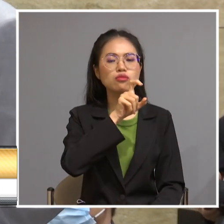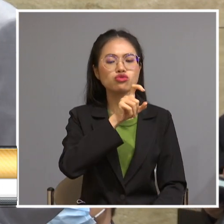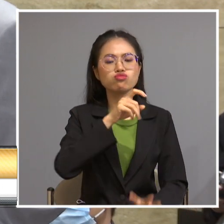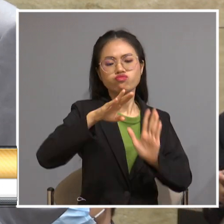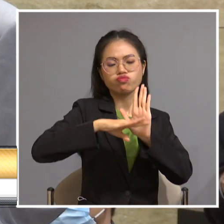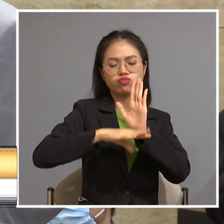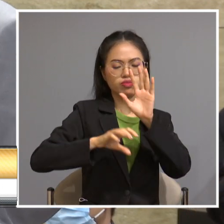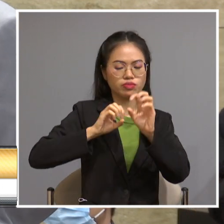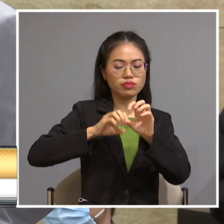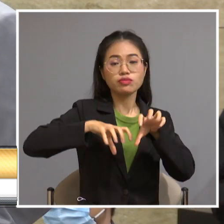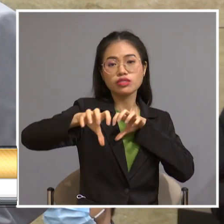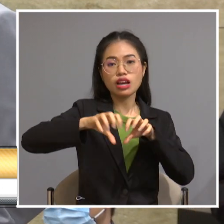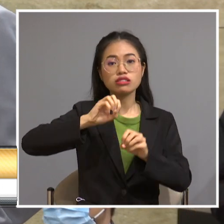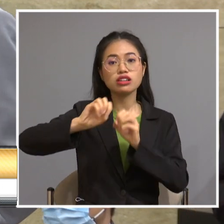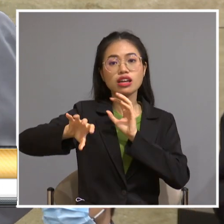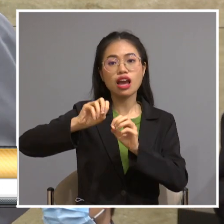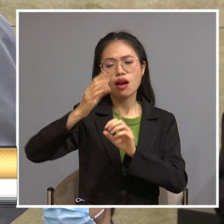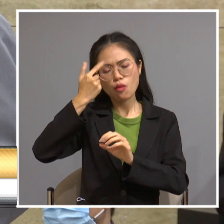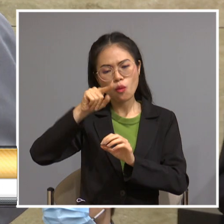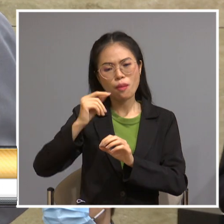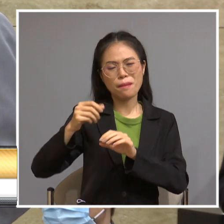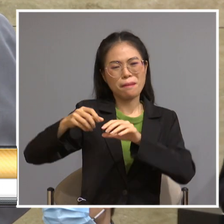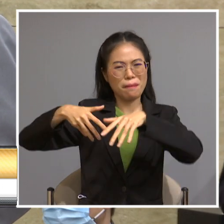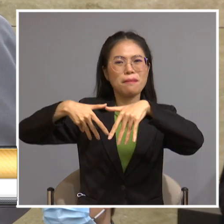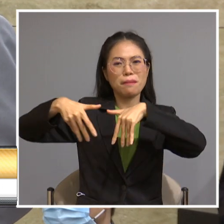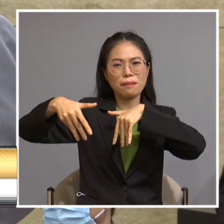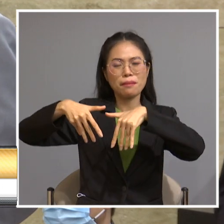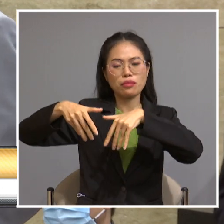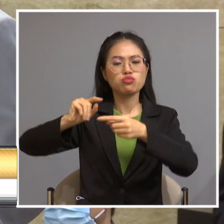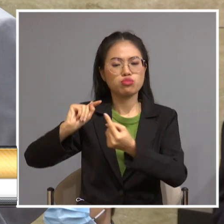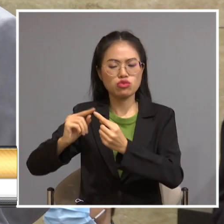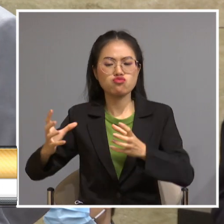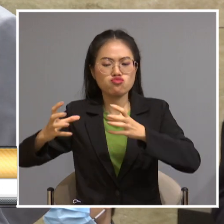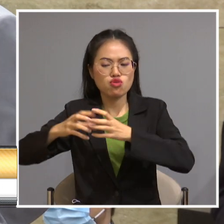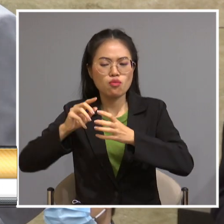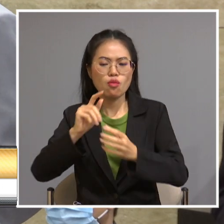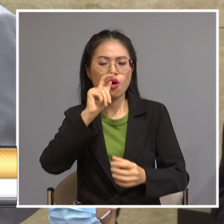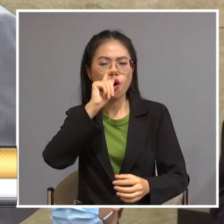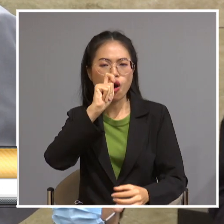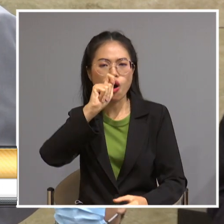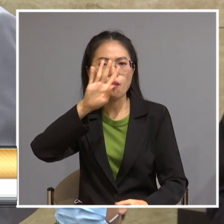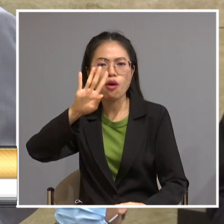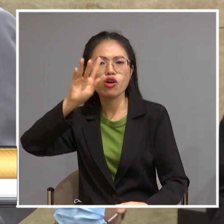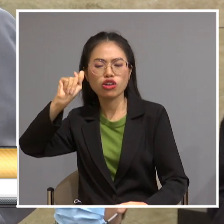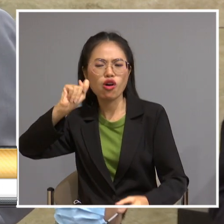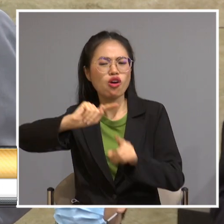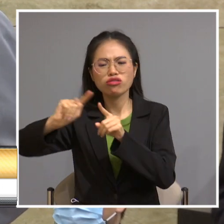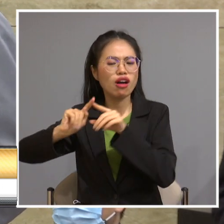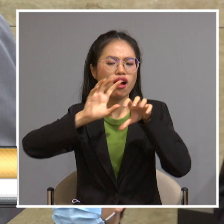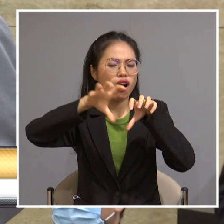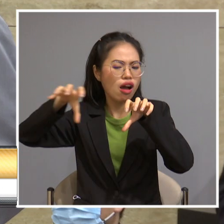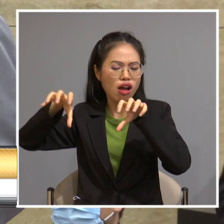การขยะสื่มเรื่องจากวามีเสีงสะท้อนจากทางองคกรปกคองส่วนท้องถินในหาย ๆ แห่ง